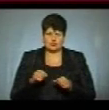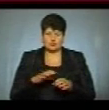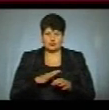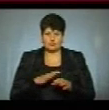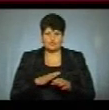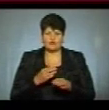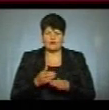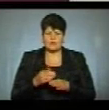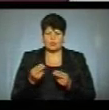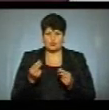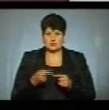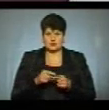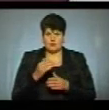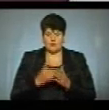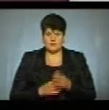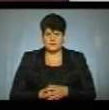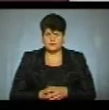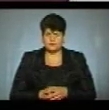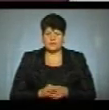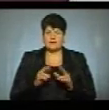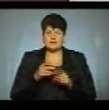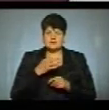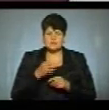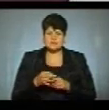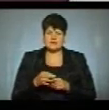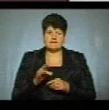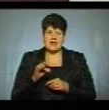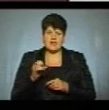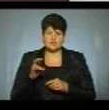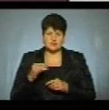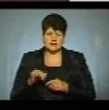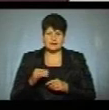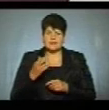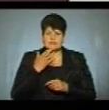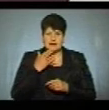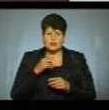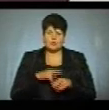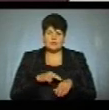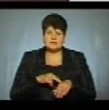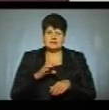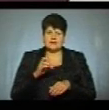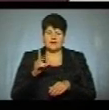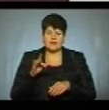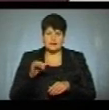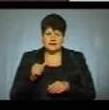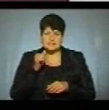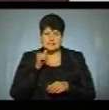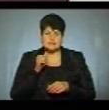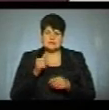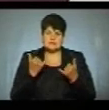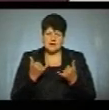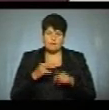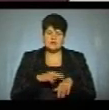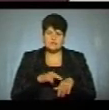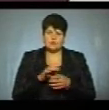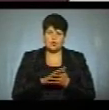виділити кошти під цю програму. Як повідомив речник Нацполіції області Сергій Крета, зараз поліцейські